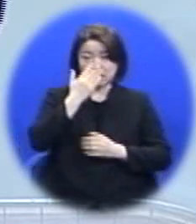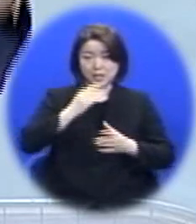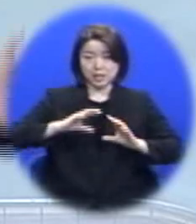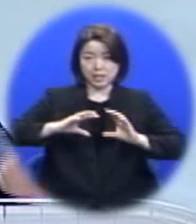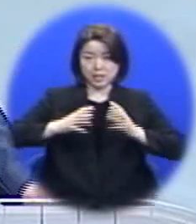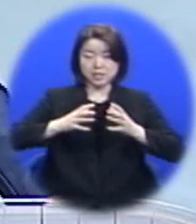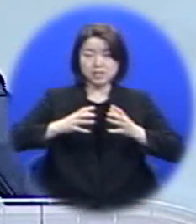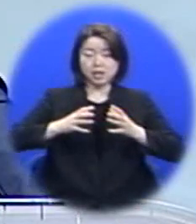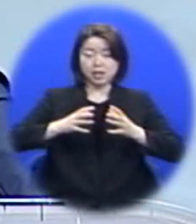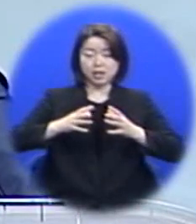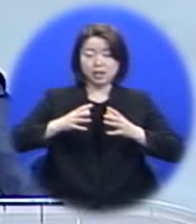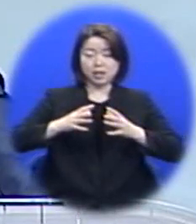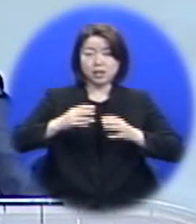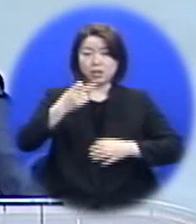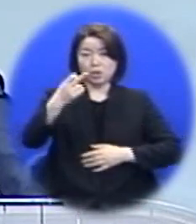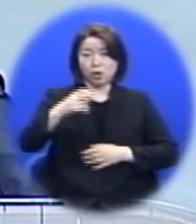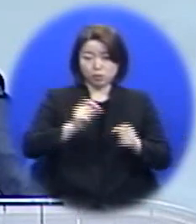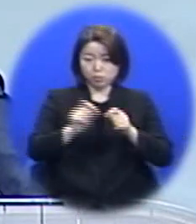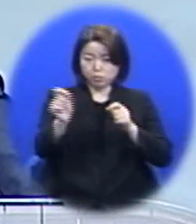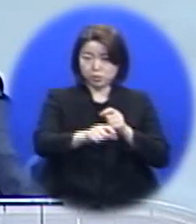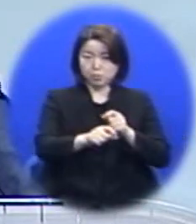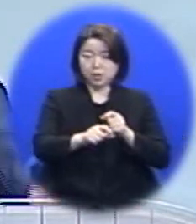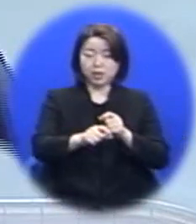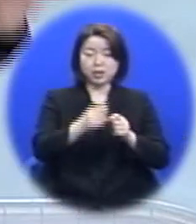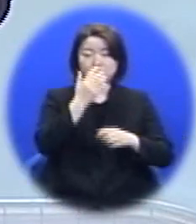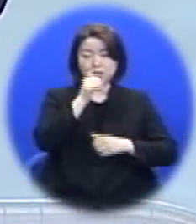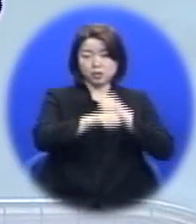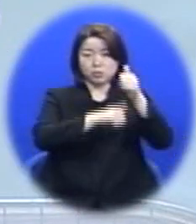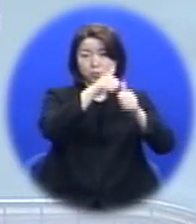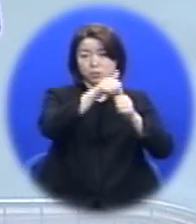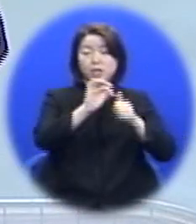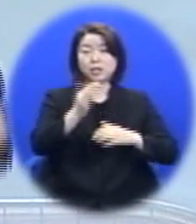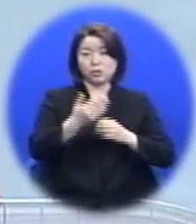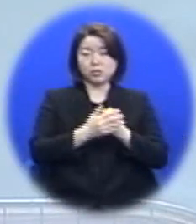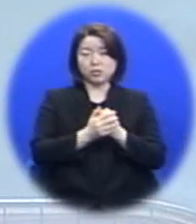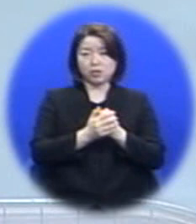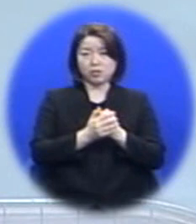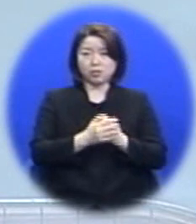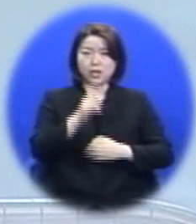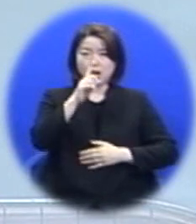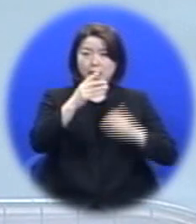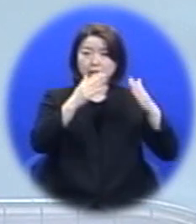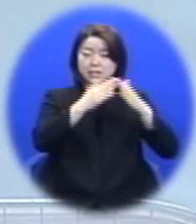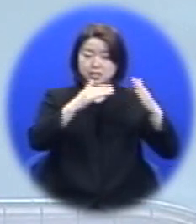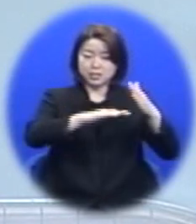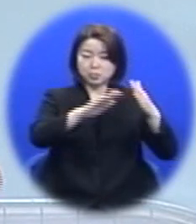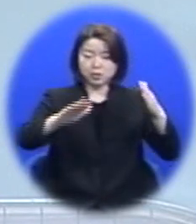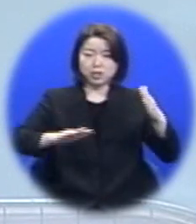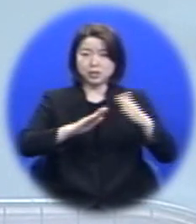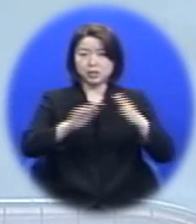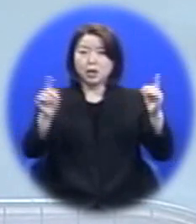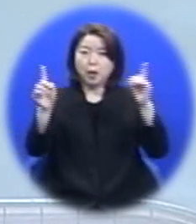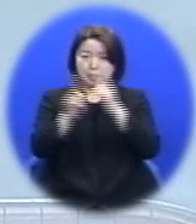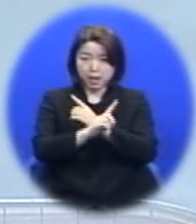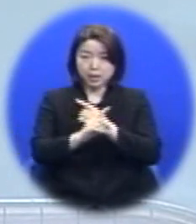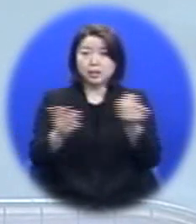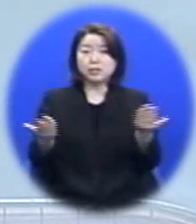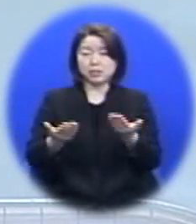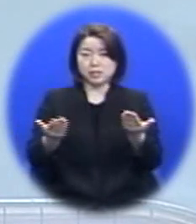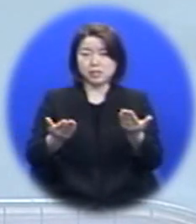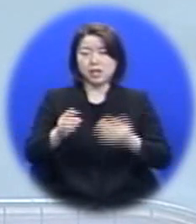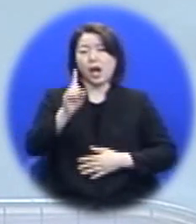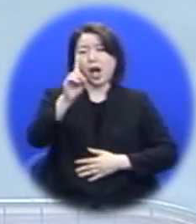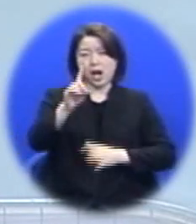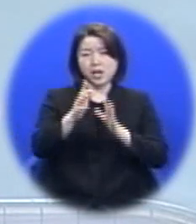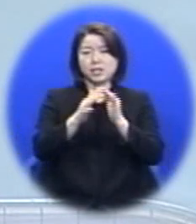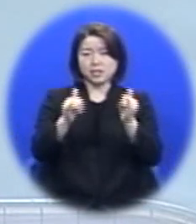이스라엘의 열두 지파의 조상이 된 겁니다. 한 가문이 이렇게 뒤바뀌는 일, 간단하게 한